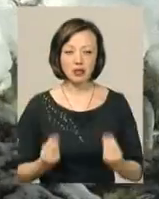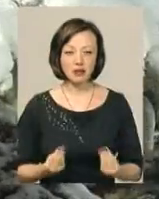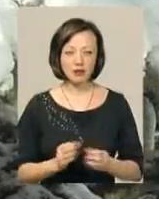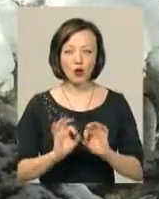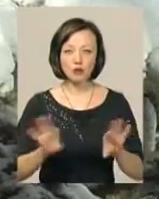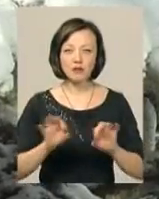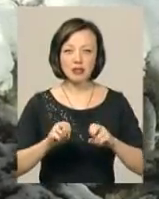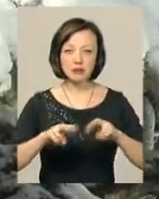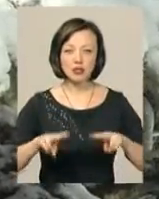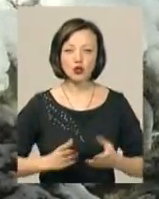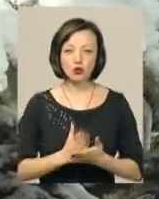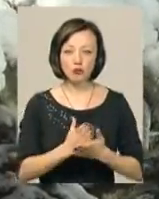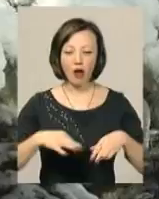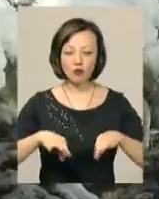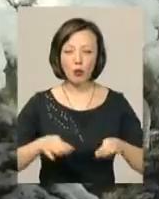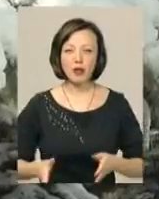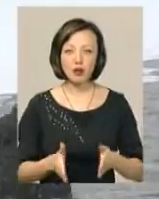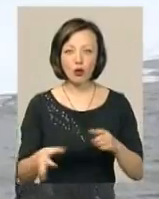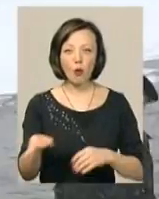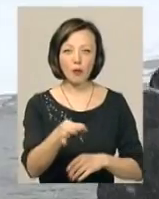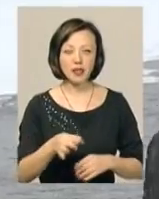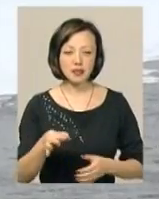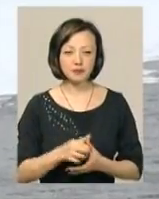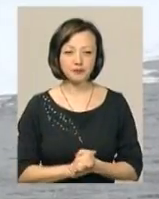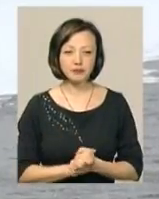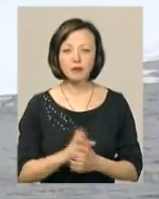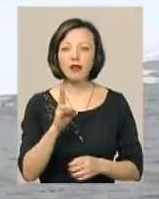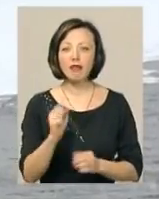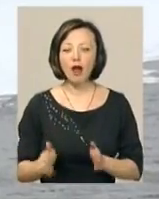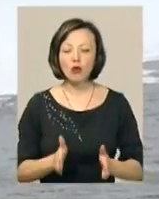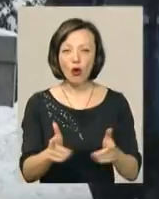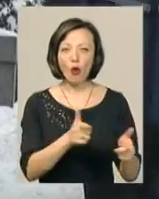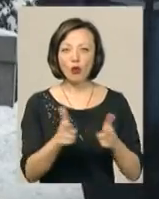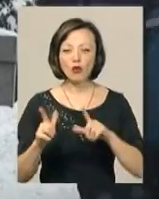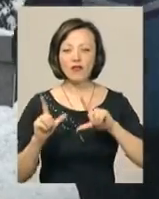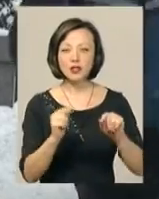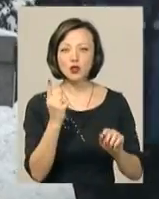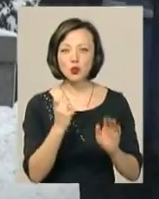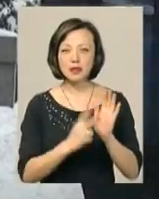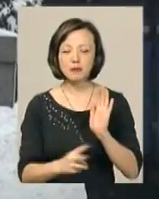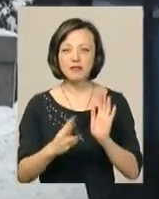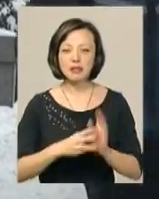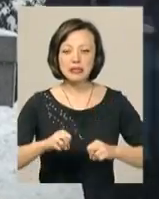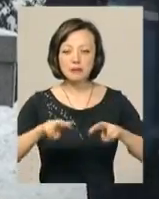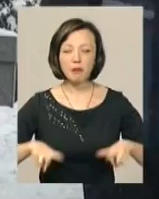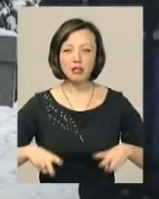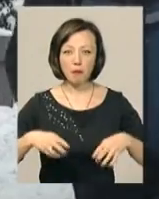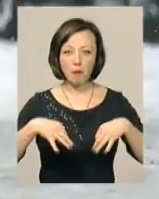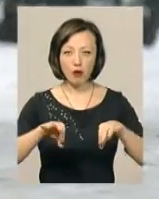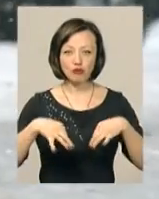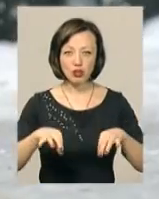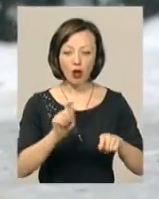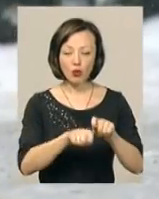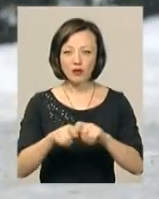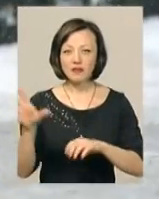зв'язків з громадськістю служби автомобільних доріг області Наталя Колодій. На автошляхи готові виїхати 178 спецмашин. На контроль узяли